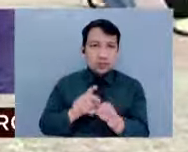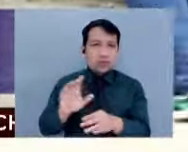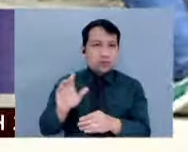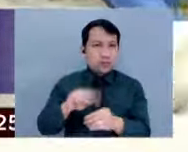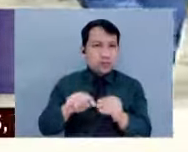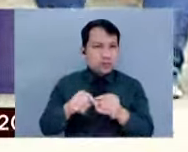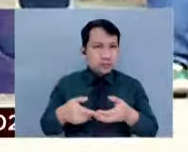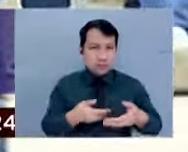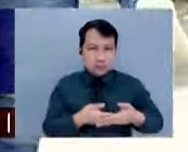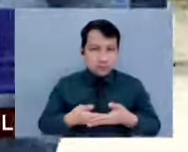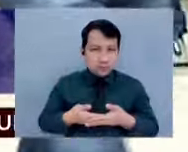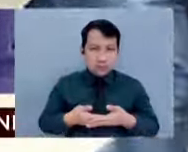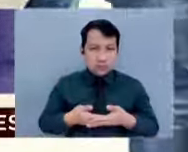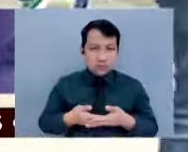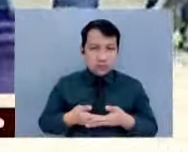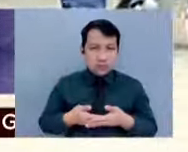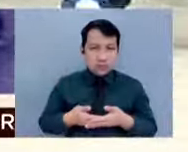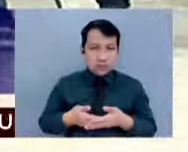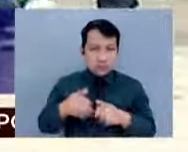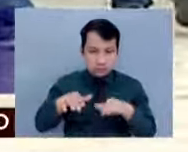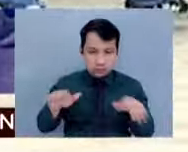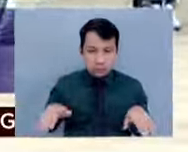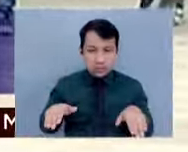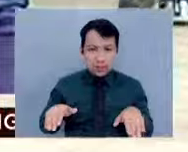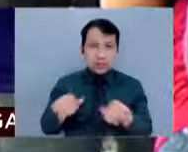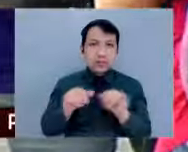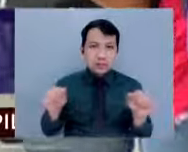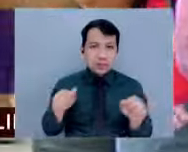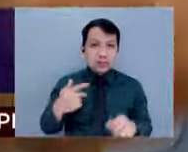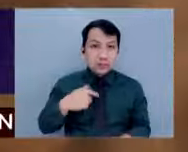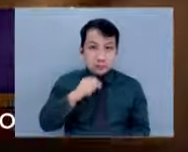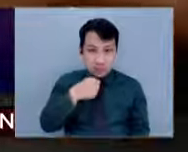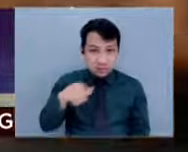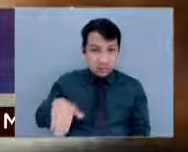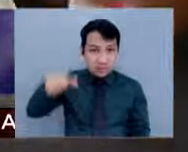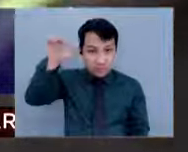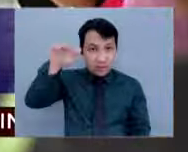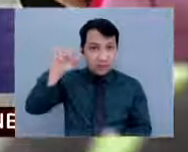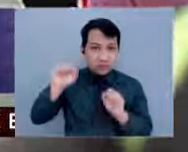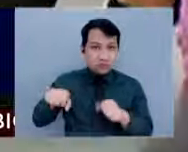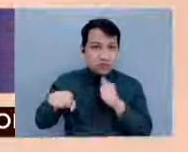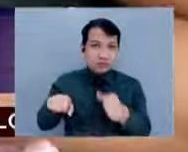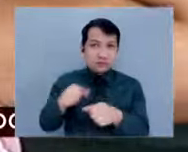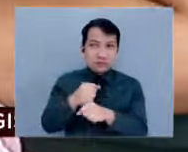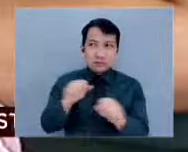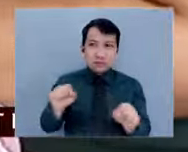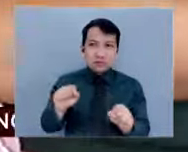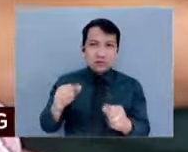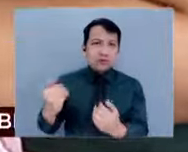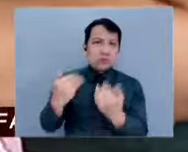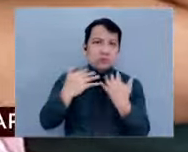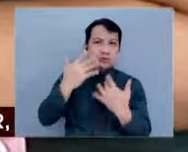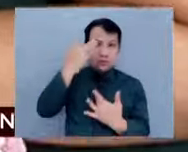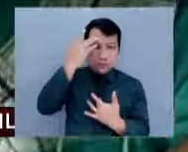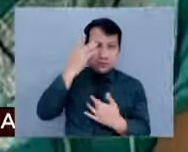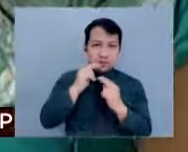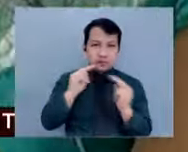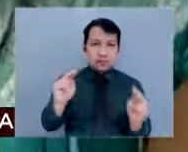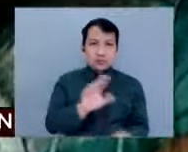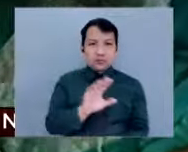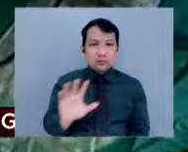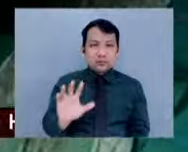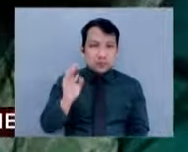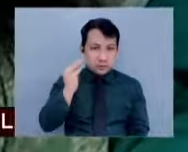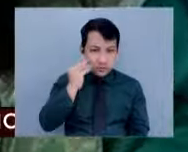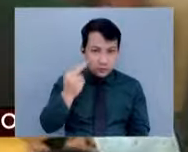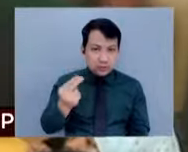bata ang dapat magpabakuna, kahit kasi mga matatanda, hindi ligtas sa banta ng sakit. Nagbabalita mula sa Frontline,